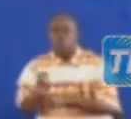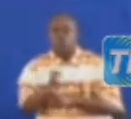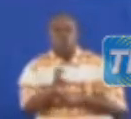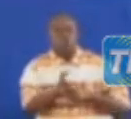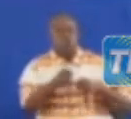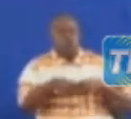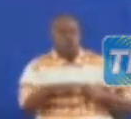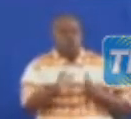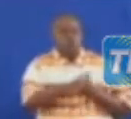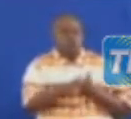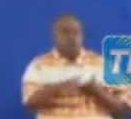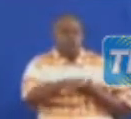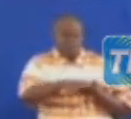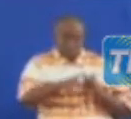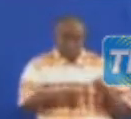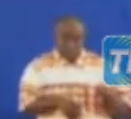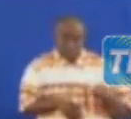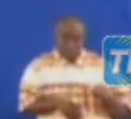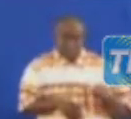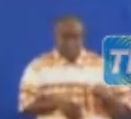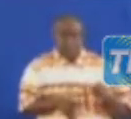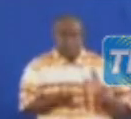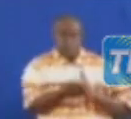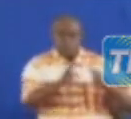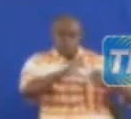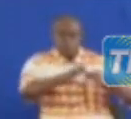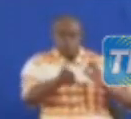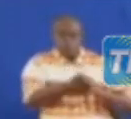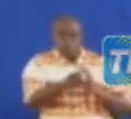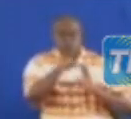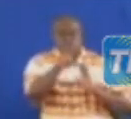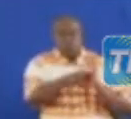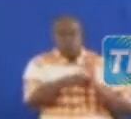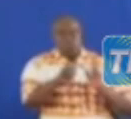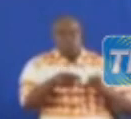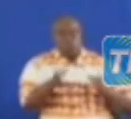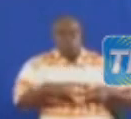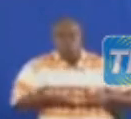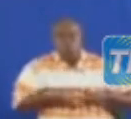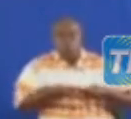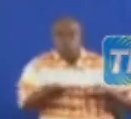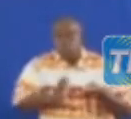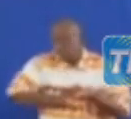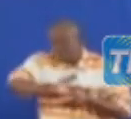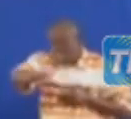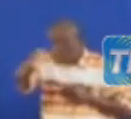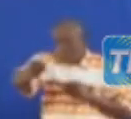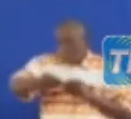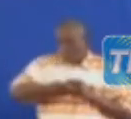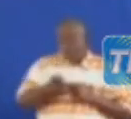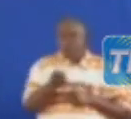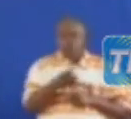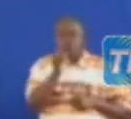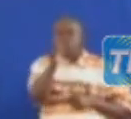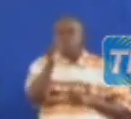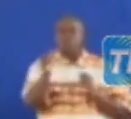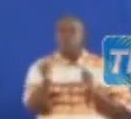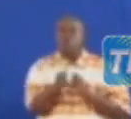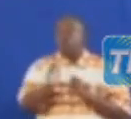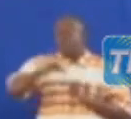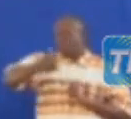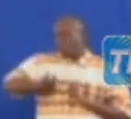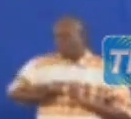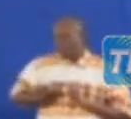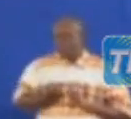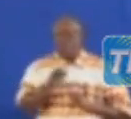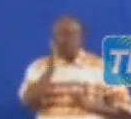ya msingi ya Ofisi ya Rais Temisemi, kuratibu utaratibu mpya wa utoaji na urejeshwaji wa mikopo ya 10% ya wanawake, vijana na